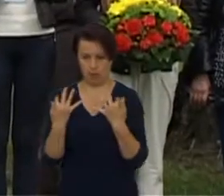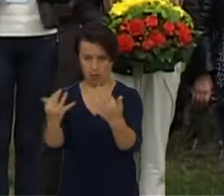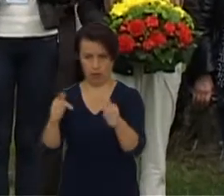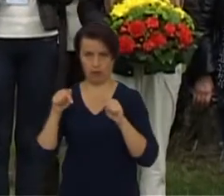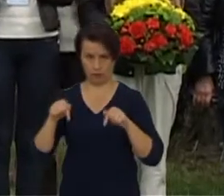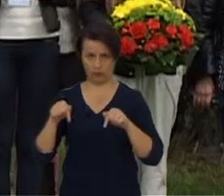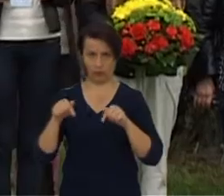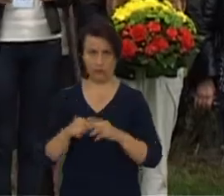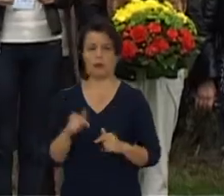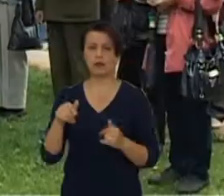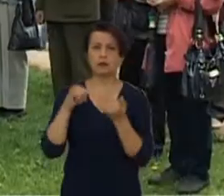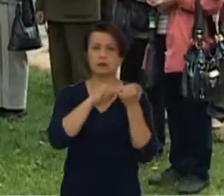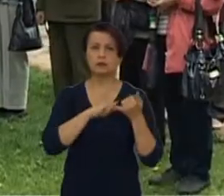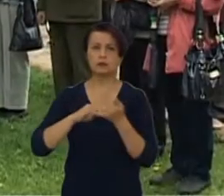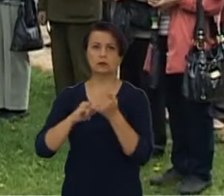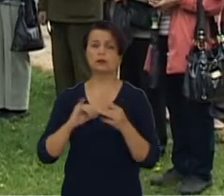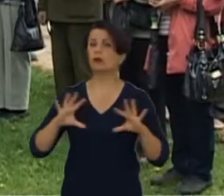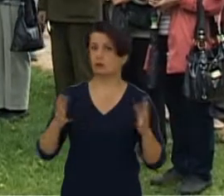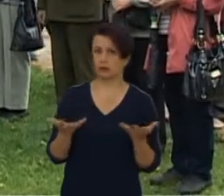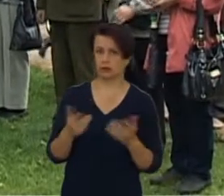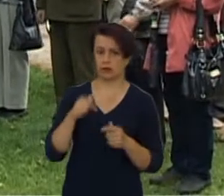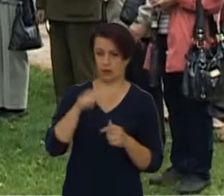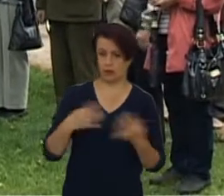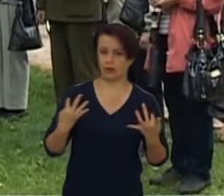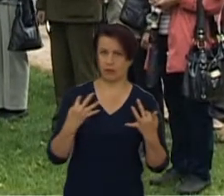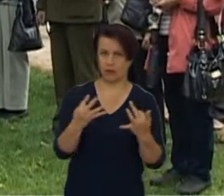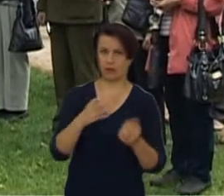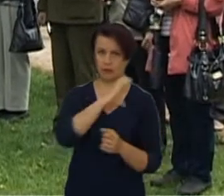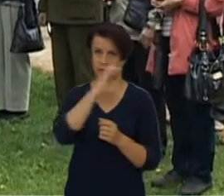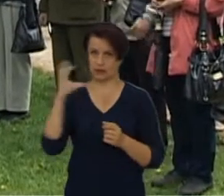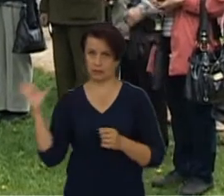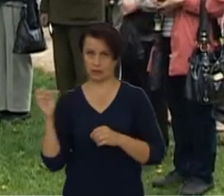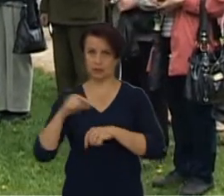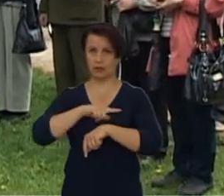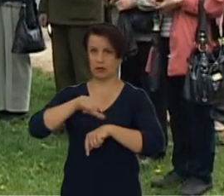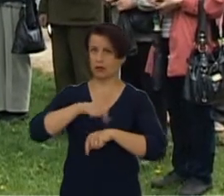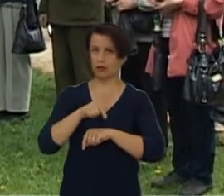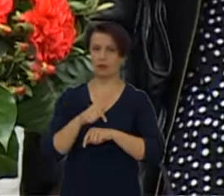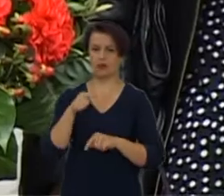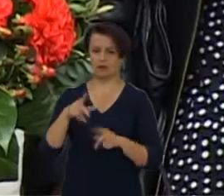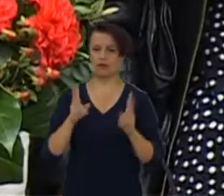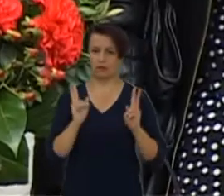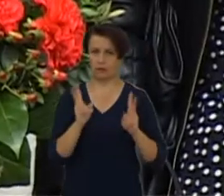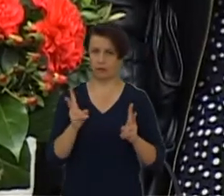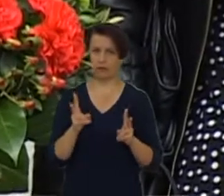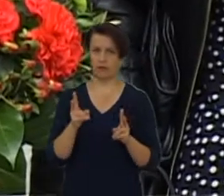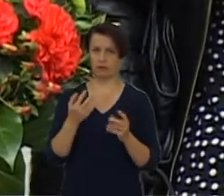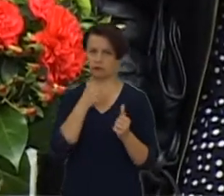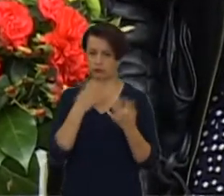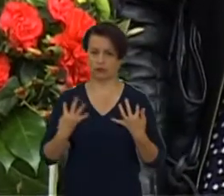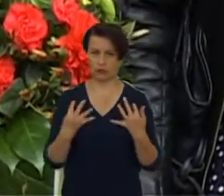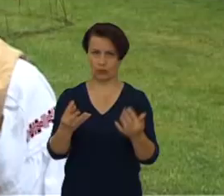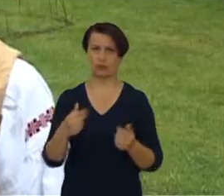pievoje. Ir istorija dar yra tokia, kad ta pieva, tarybiniais laikais ir buvo pieva, žmonės